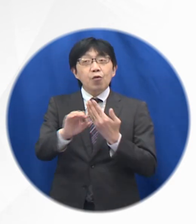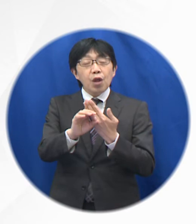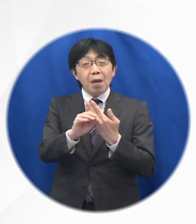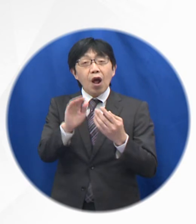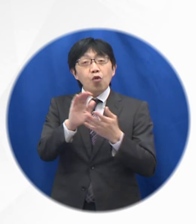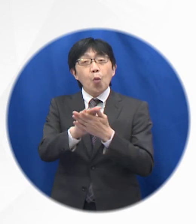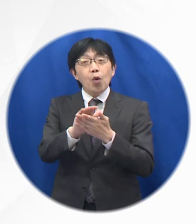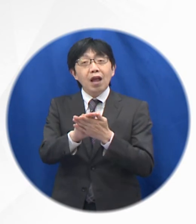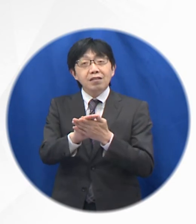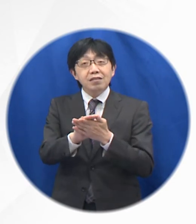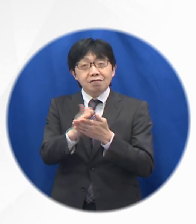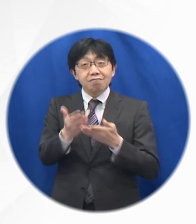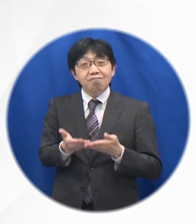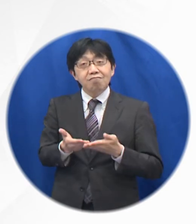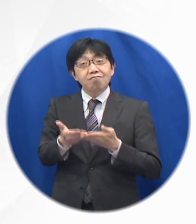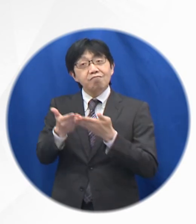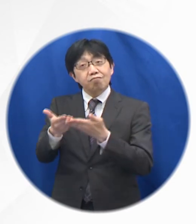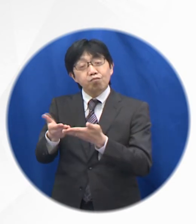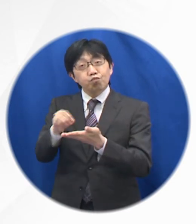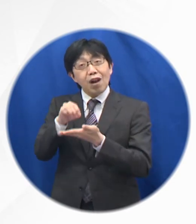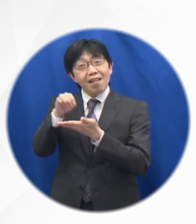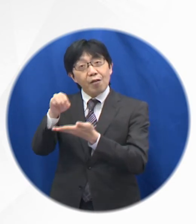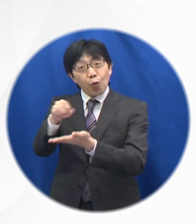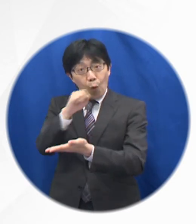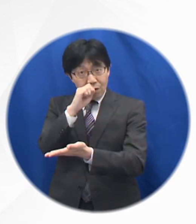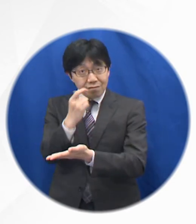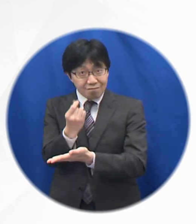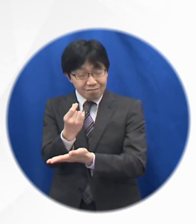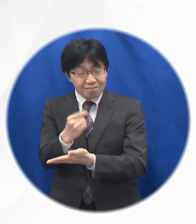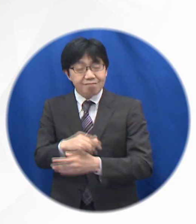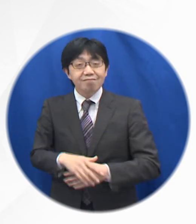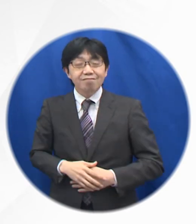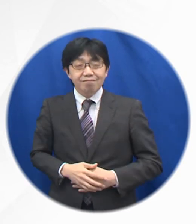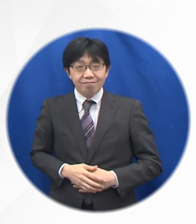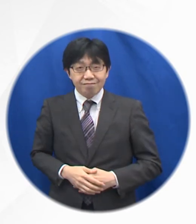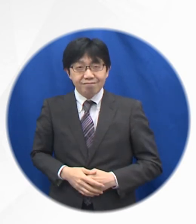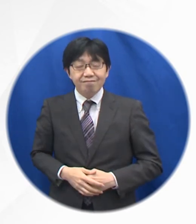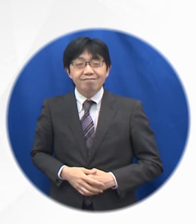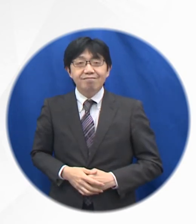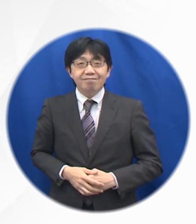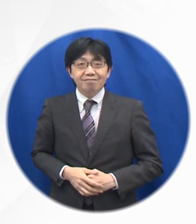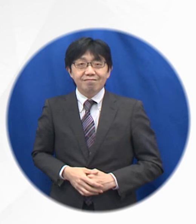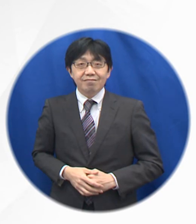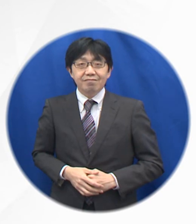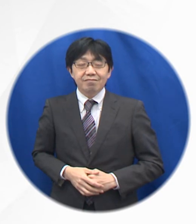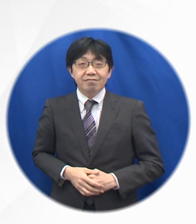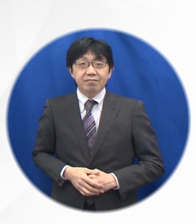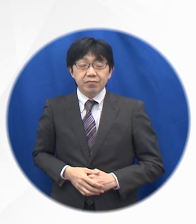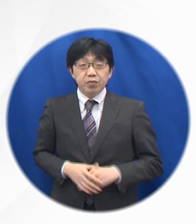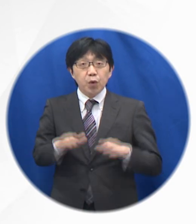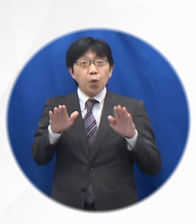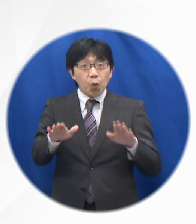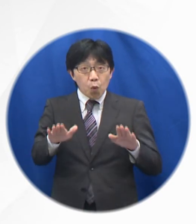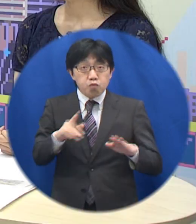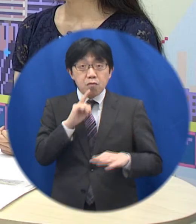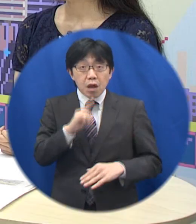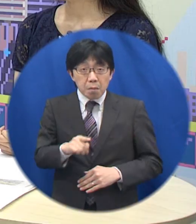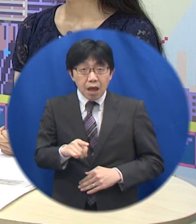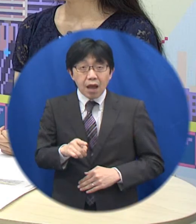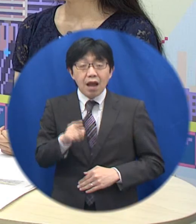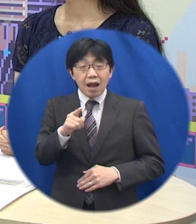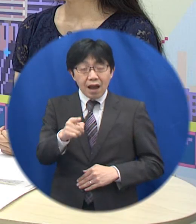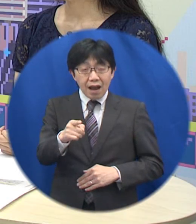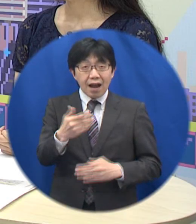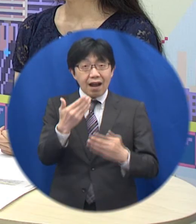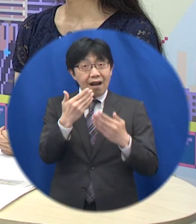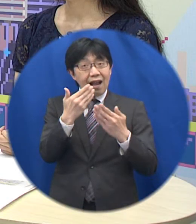プレゼントしても喜ばれますね。 確かにそうですね、可愛らしいですよね。 はい、今回は絵画以